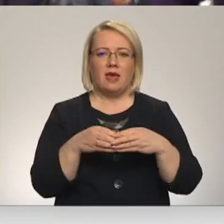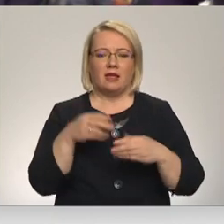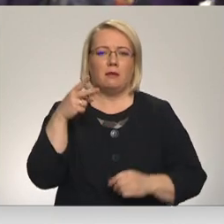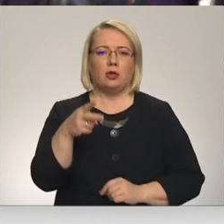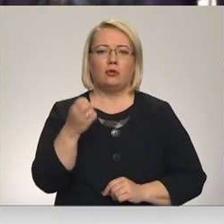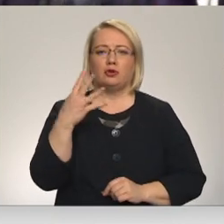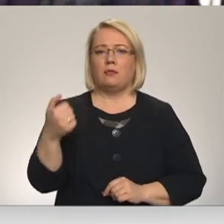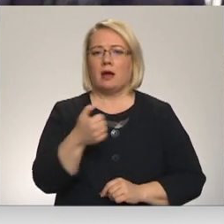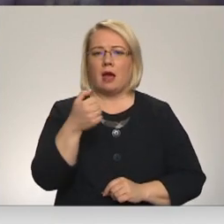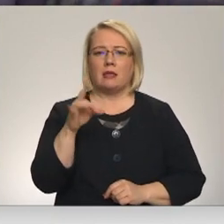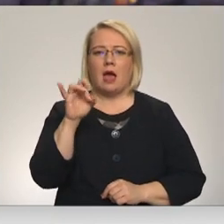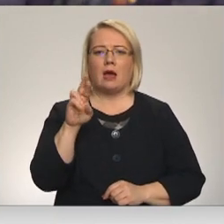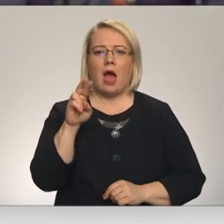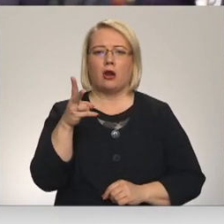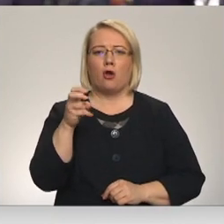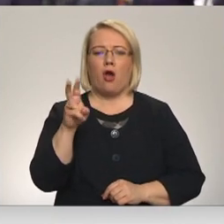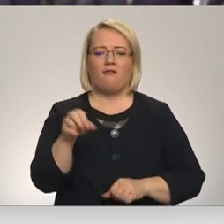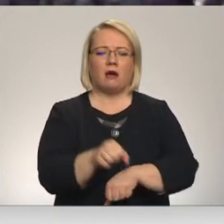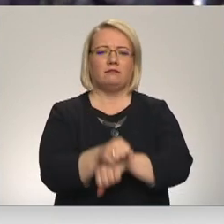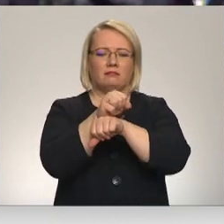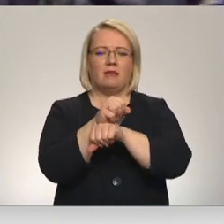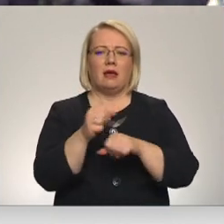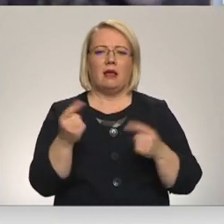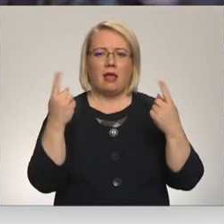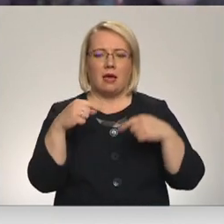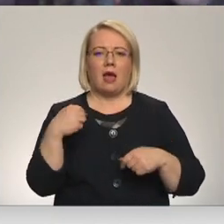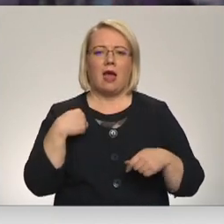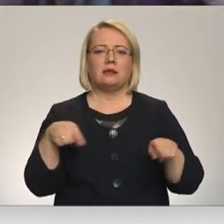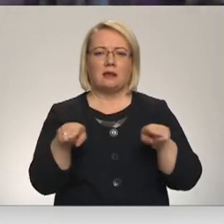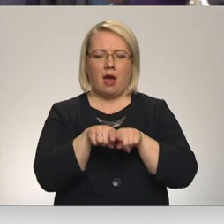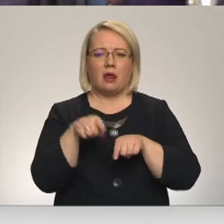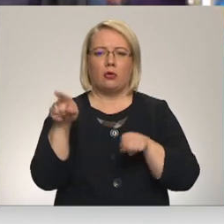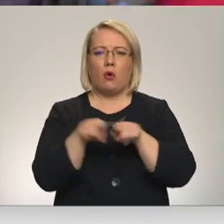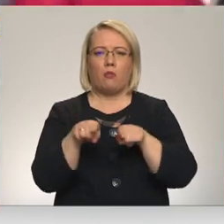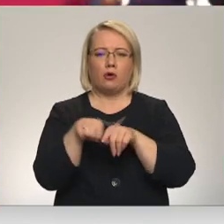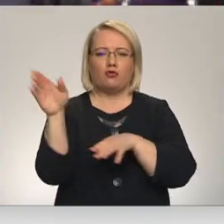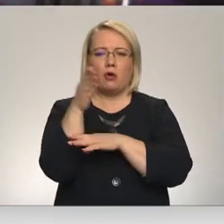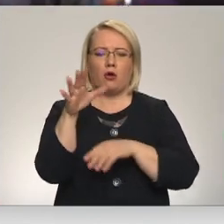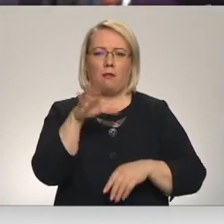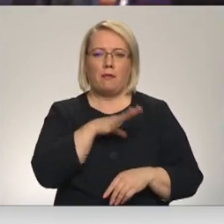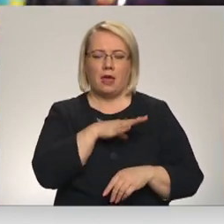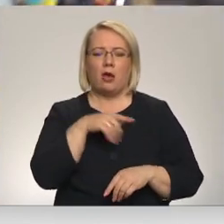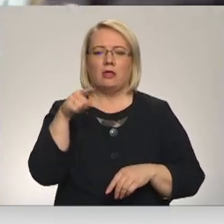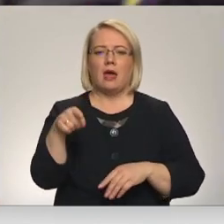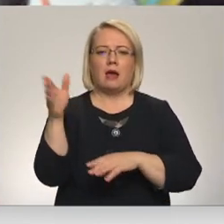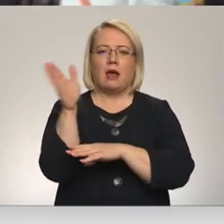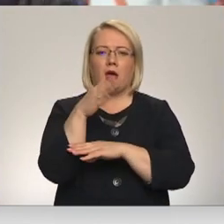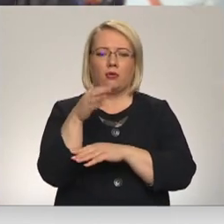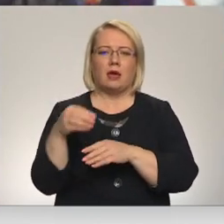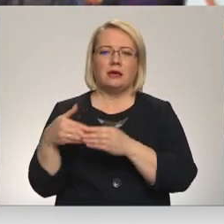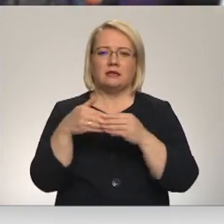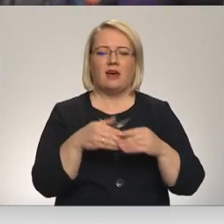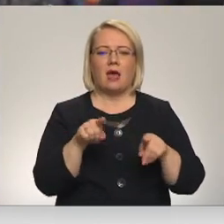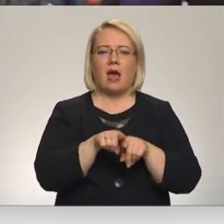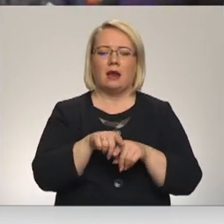2014. Gadā Harkovas Eiro Maidana notikuma laikā arī es te biju ar šo karogu. Zem šī karoga pēdējā gaitā tika izvadīti